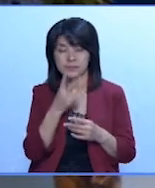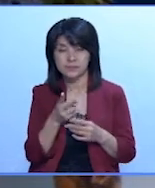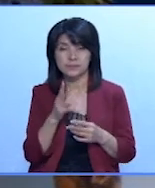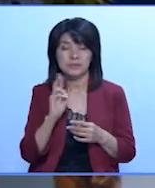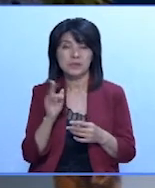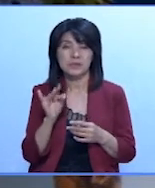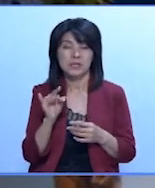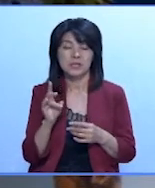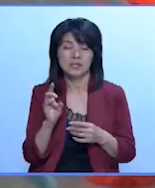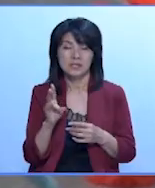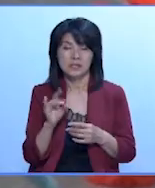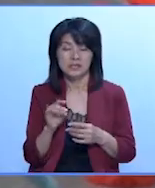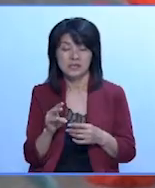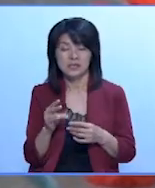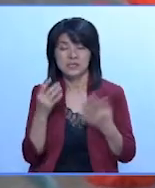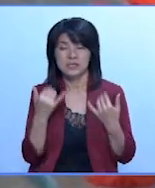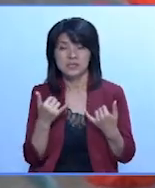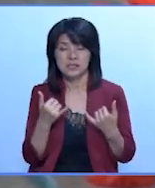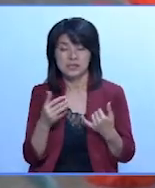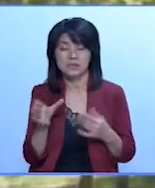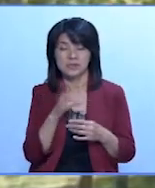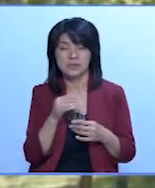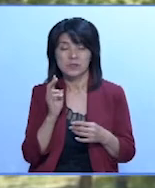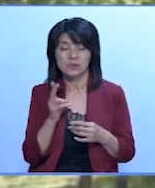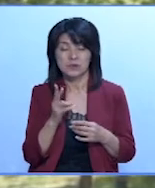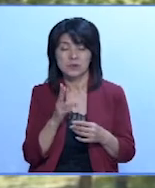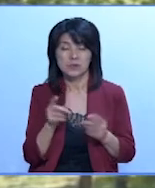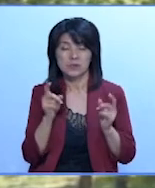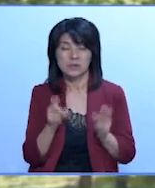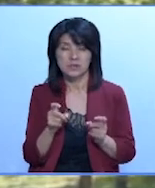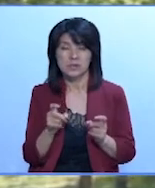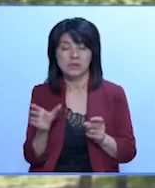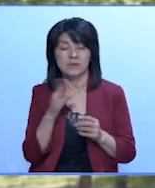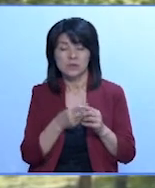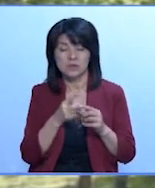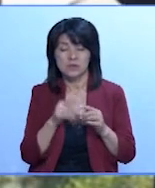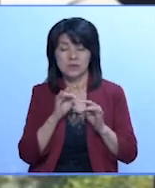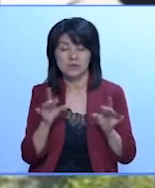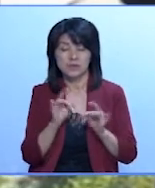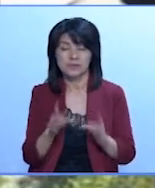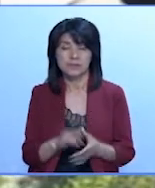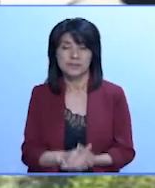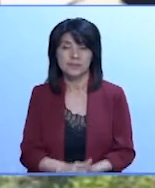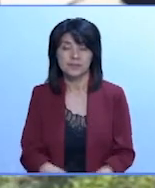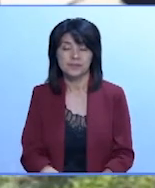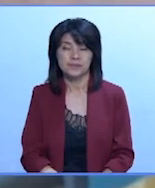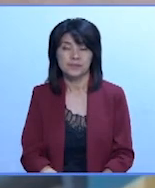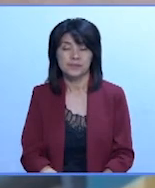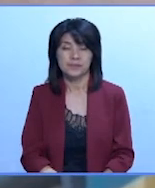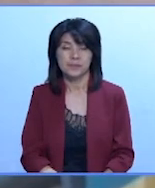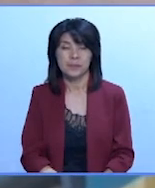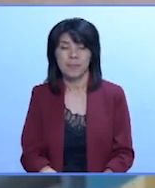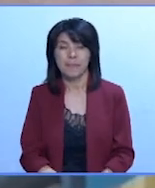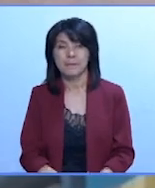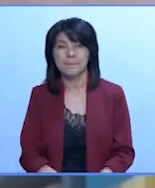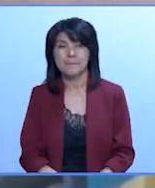мен талаптарды қолдана отырып сыртқа шыққан тұрғындар батырлар рухына гүл шоқтарын қойғанын біздің арна көрсетті. Бүгін